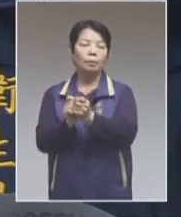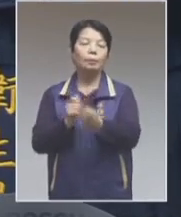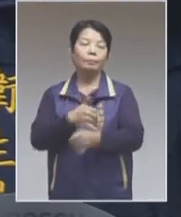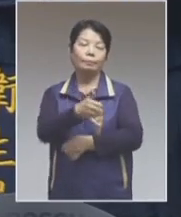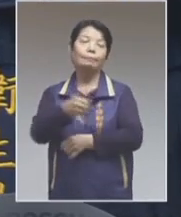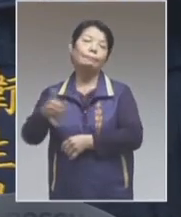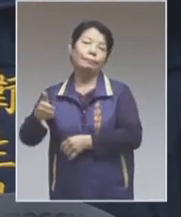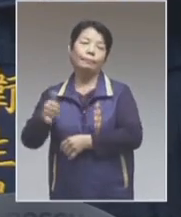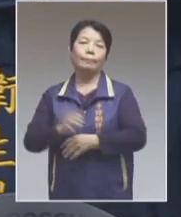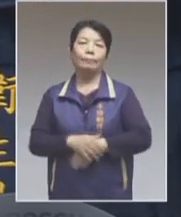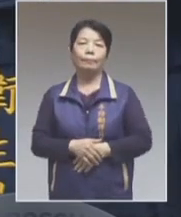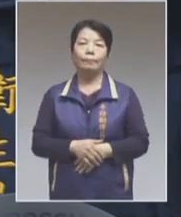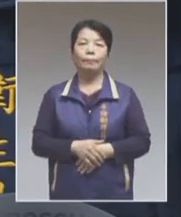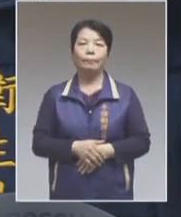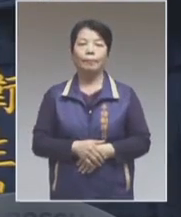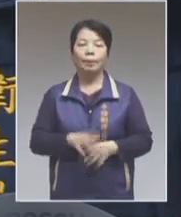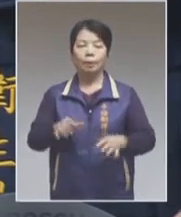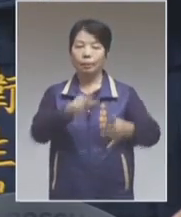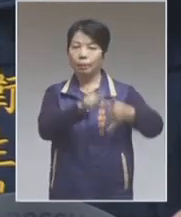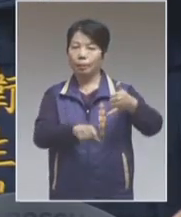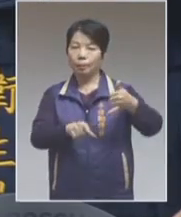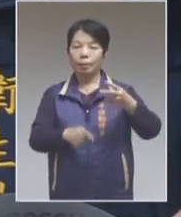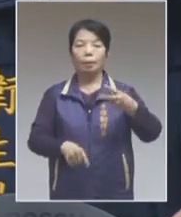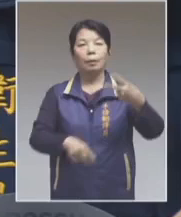那这位个案在